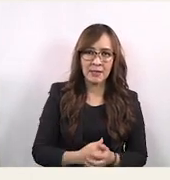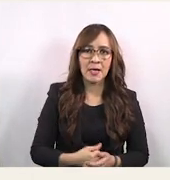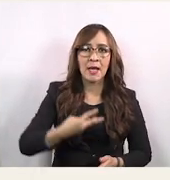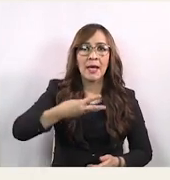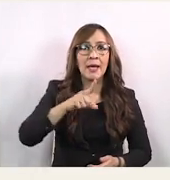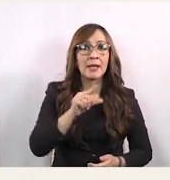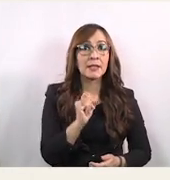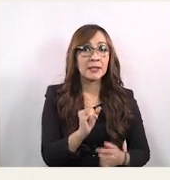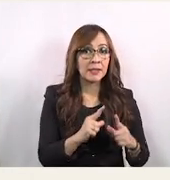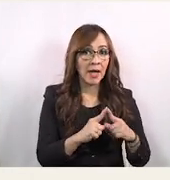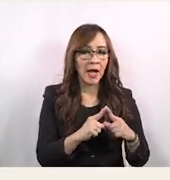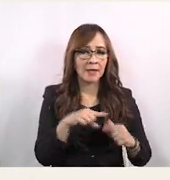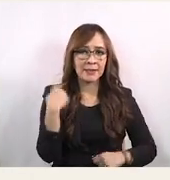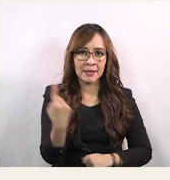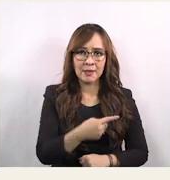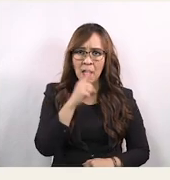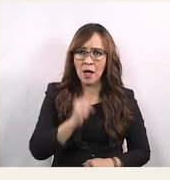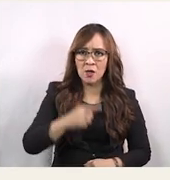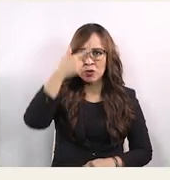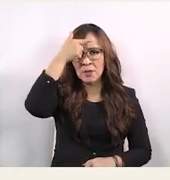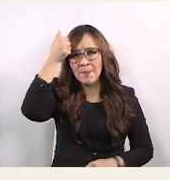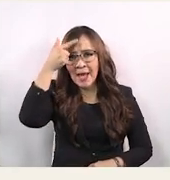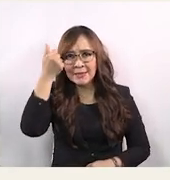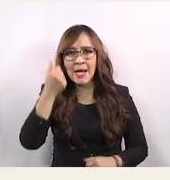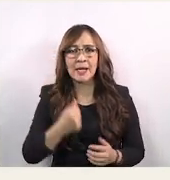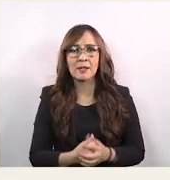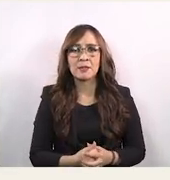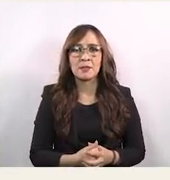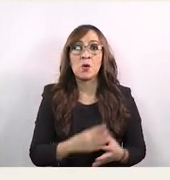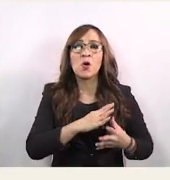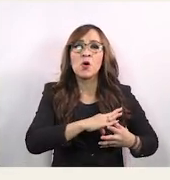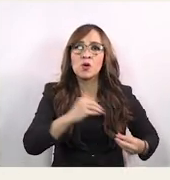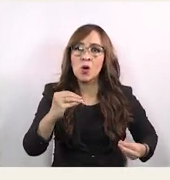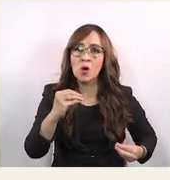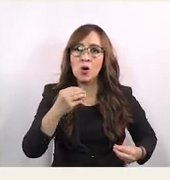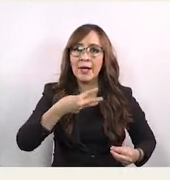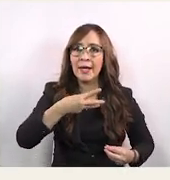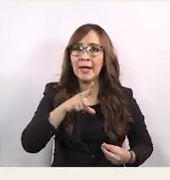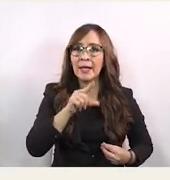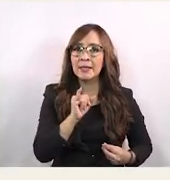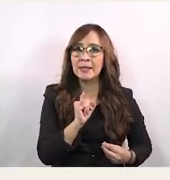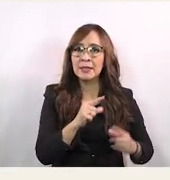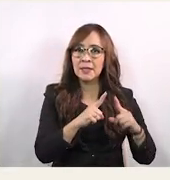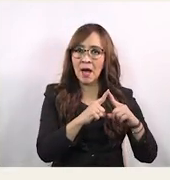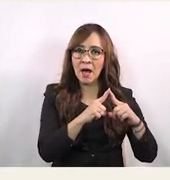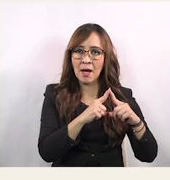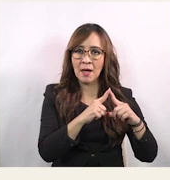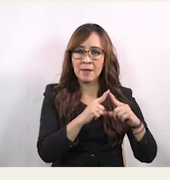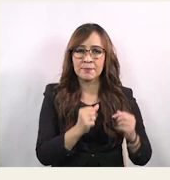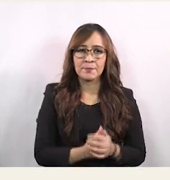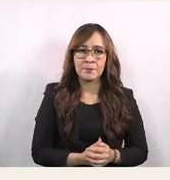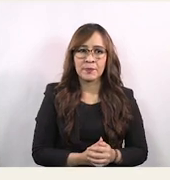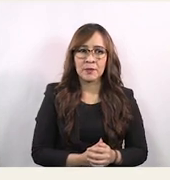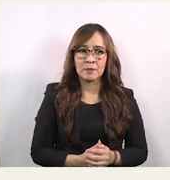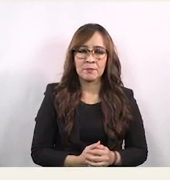Elia berarti kita harus belajar The Spirit of Life di Rohil dia yang